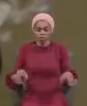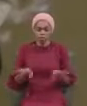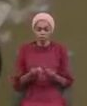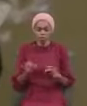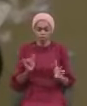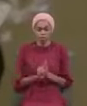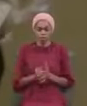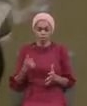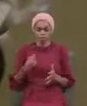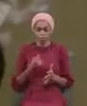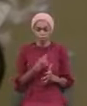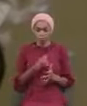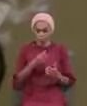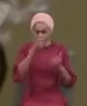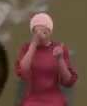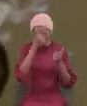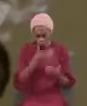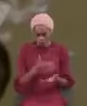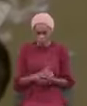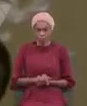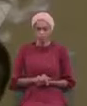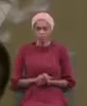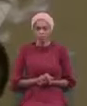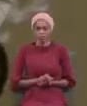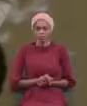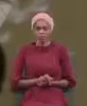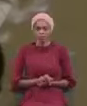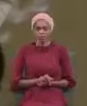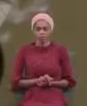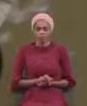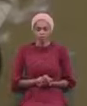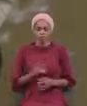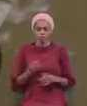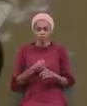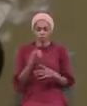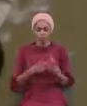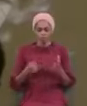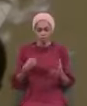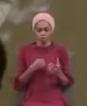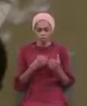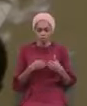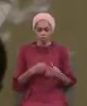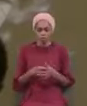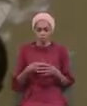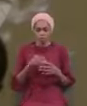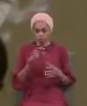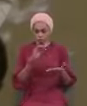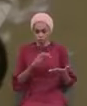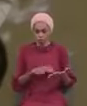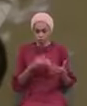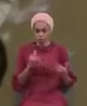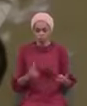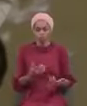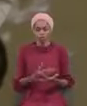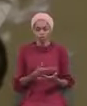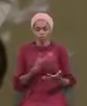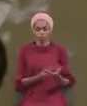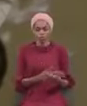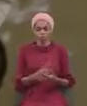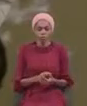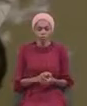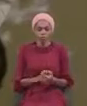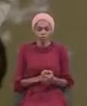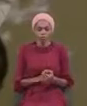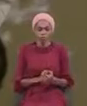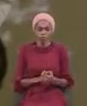obéissons de ce que n avons reçu ce matin nous retournons à de mon les